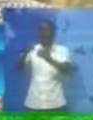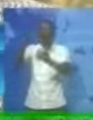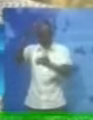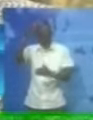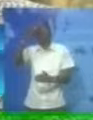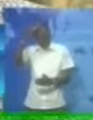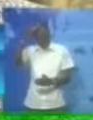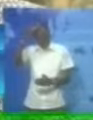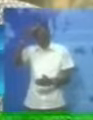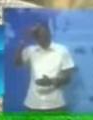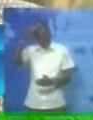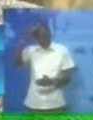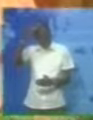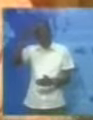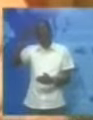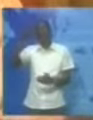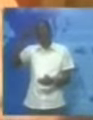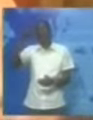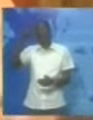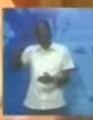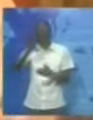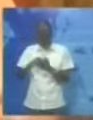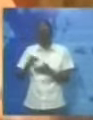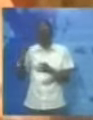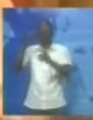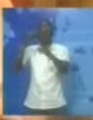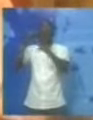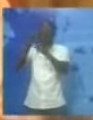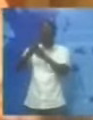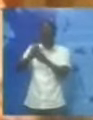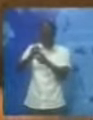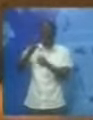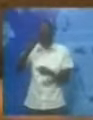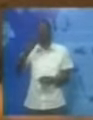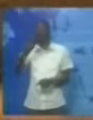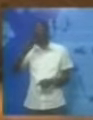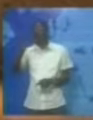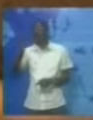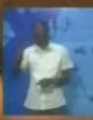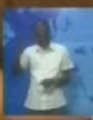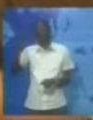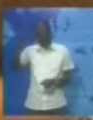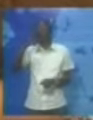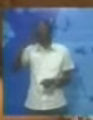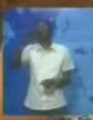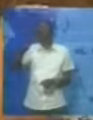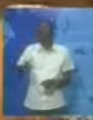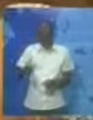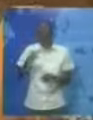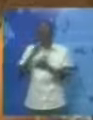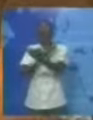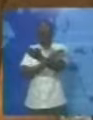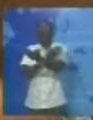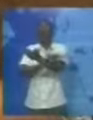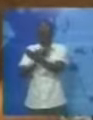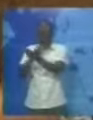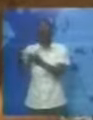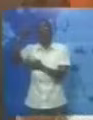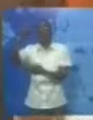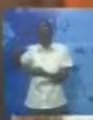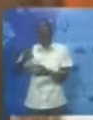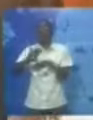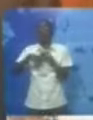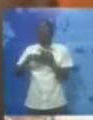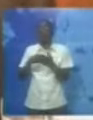reconnaître, pour atteindre les objectifs du millénaire du développement, il faut améliorer la qualité de l'éducation. Là, nous